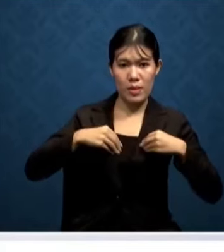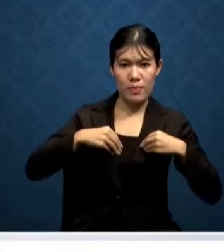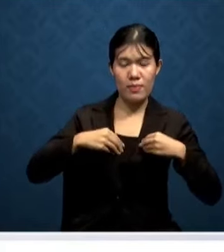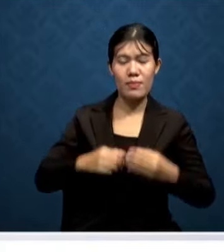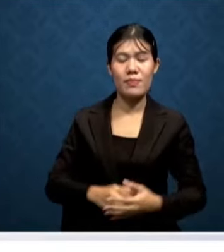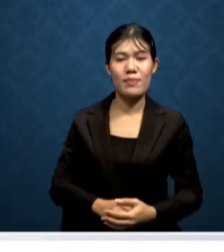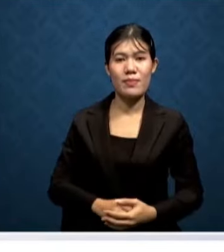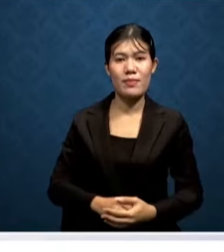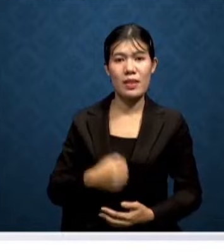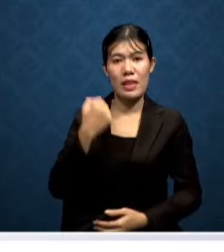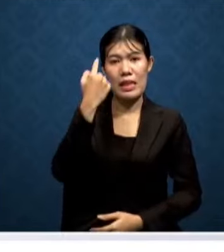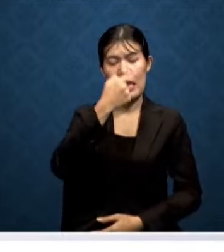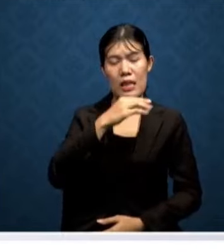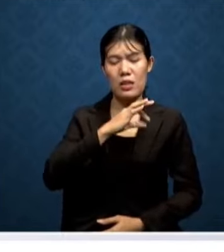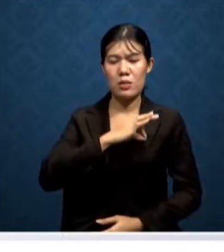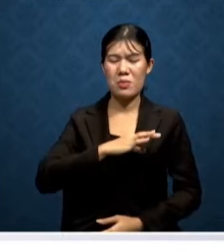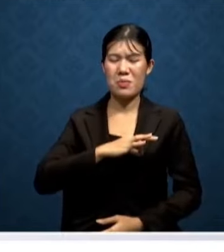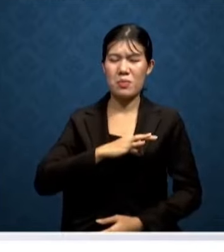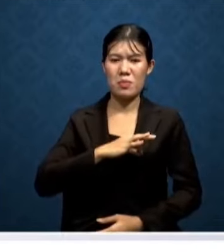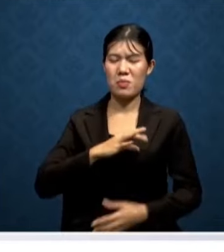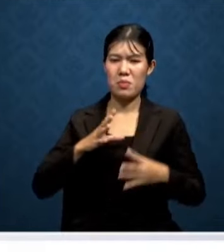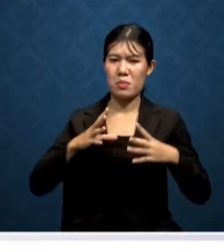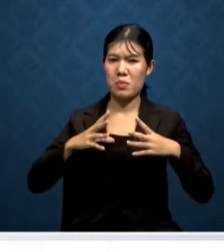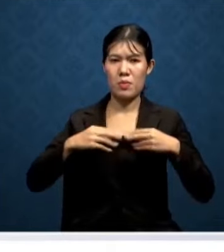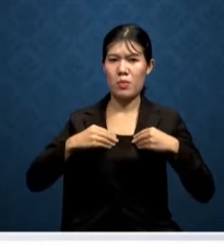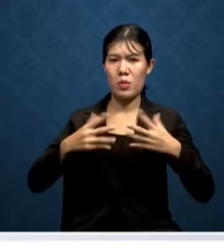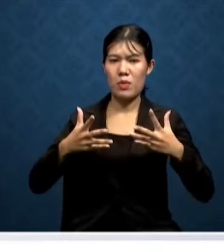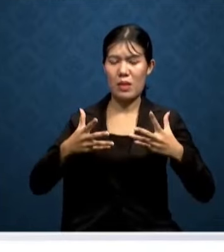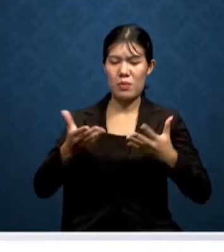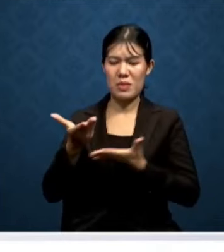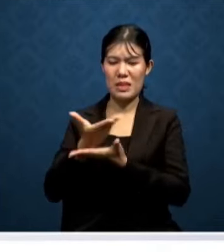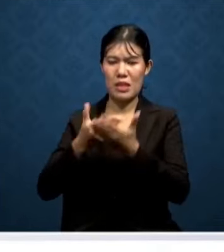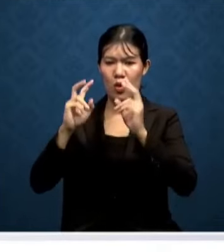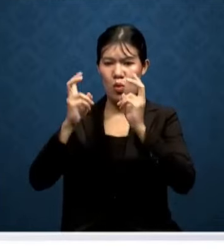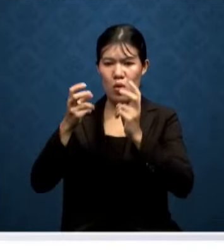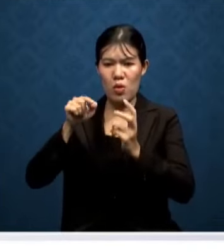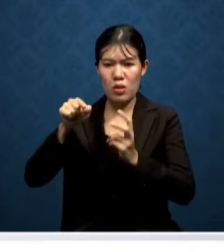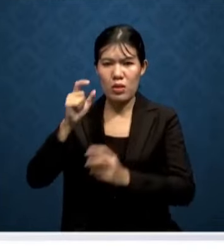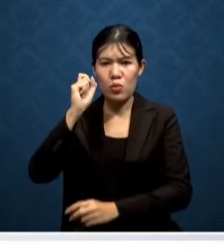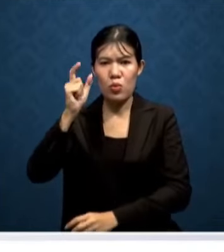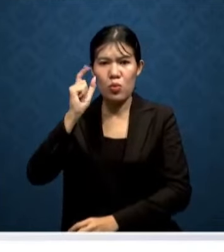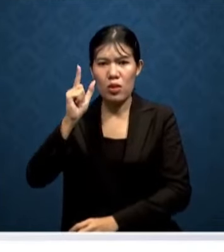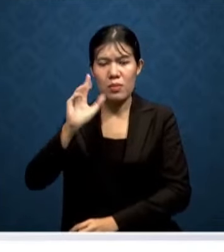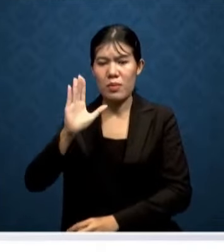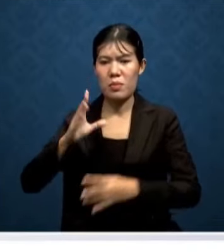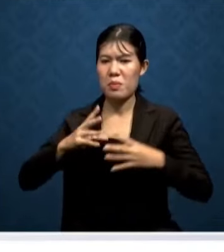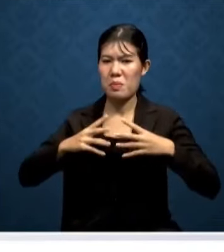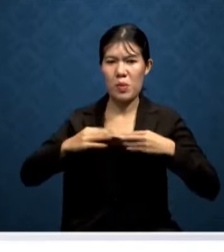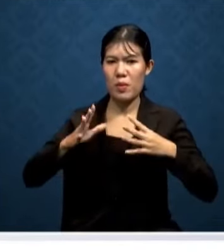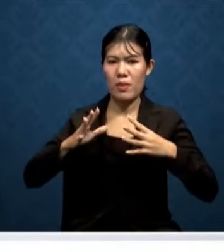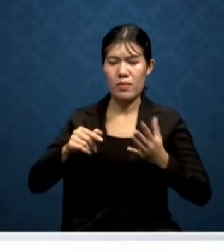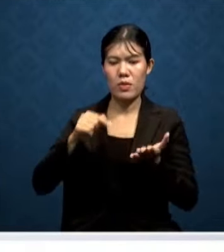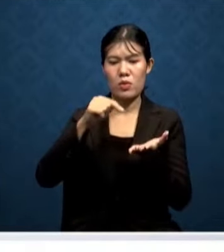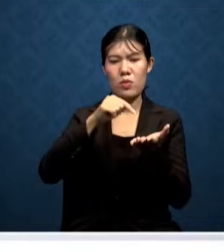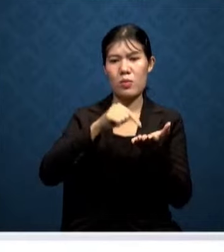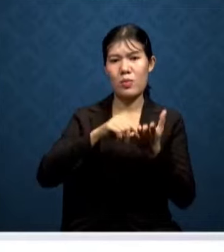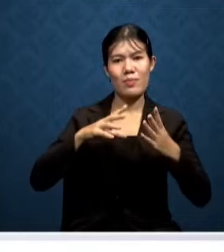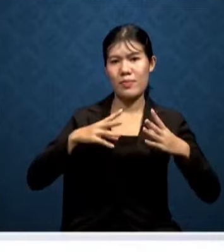อบให้พิจารณายัตติด้วยวาจาเรื่องนี้เป็นเรื่องด่วนกดปุ่มไม่เห็นด้ว